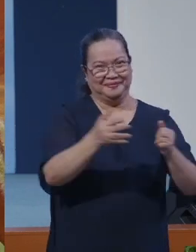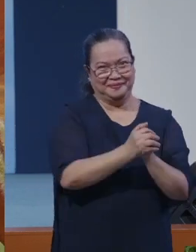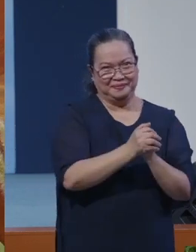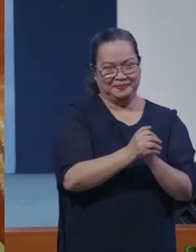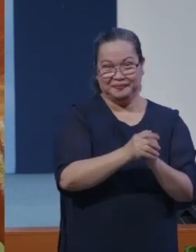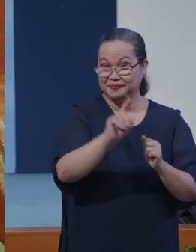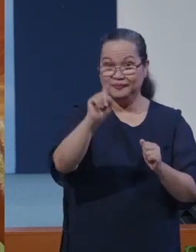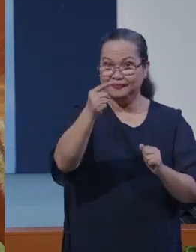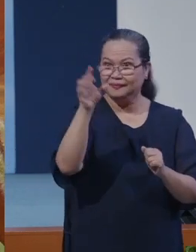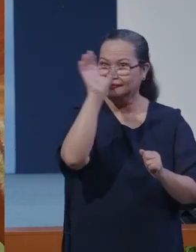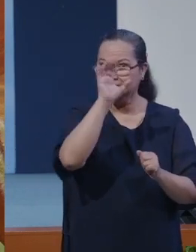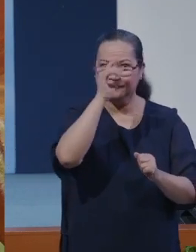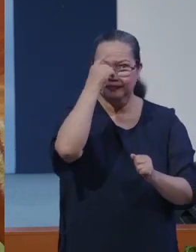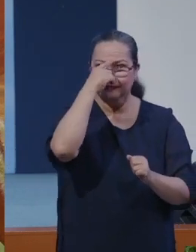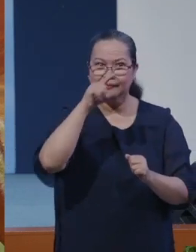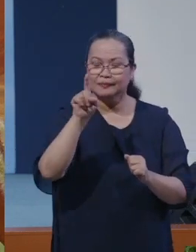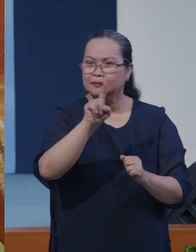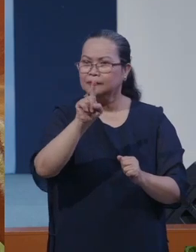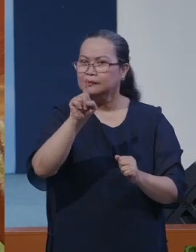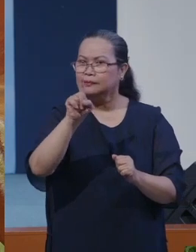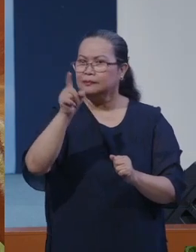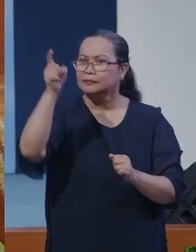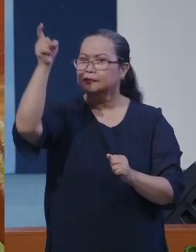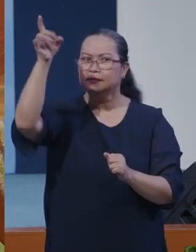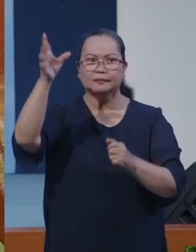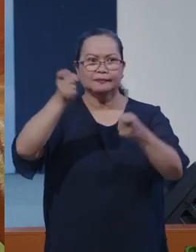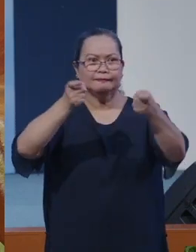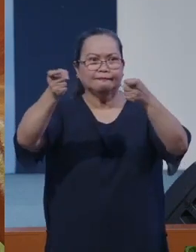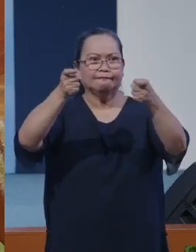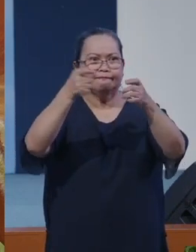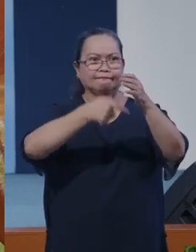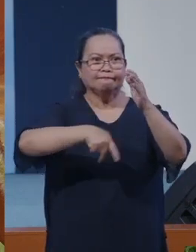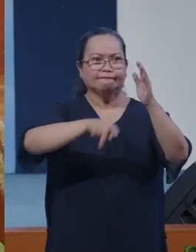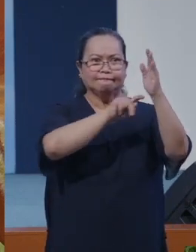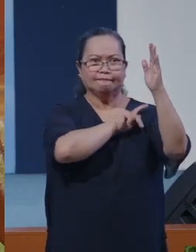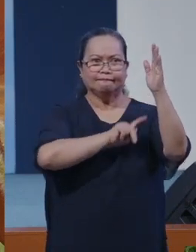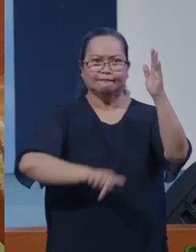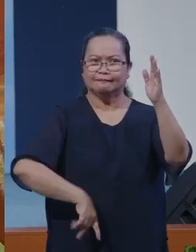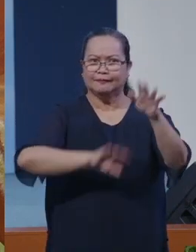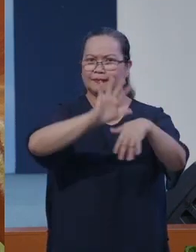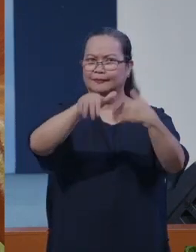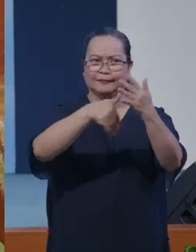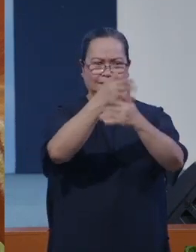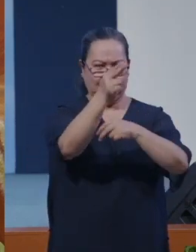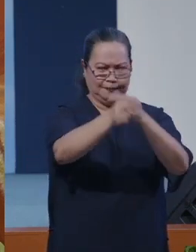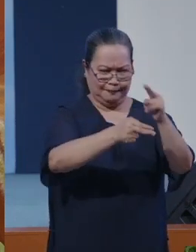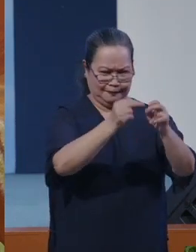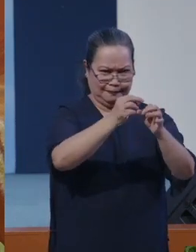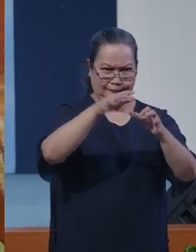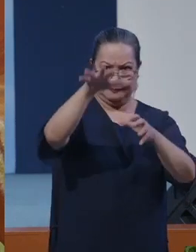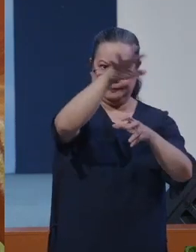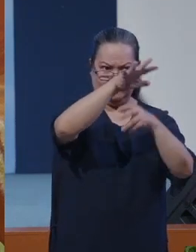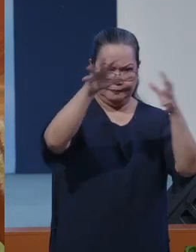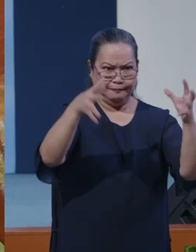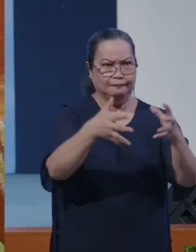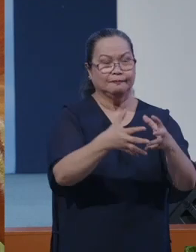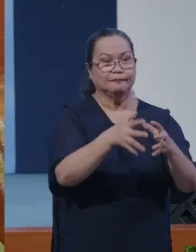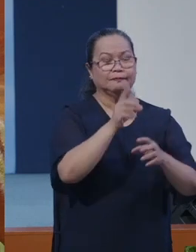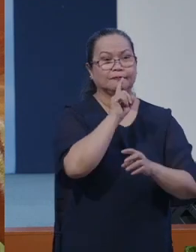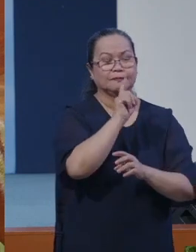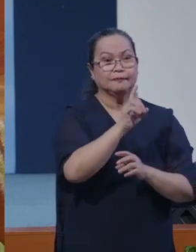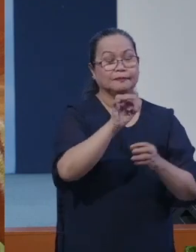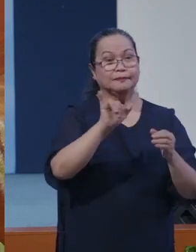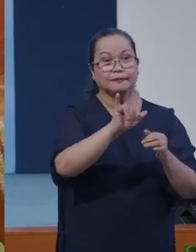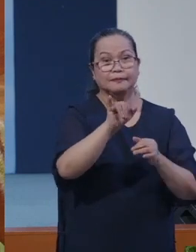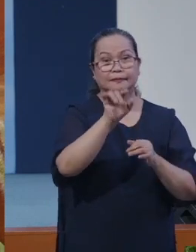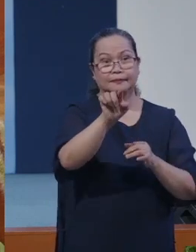Hanapin muna natin ang paghahari ng Diyos, hindi lang sa buong sansinukob, hindi lang sa buong sanlibutan,